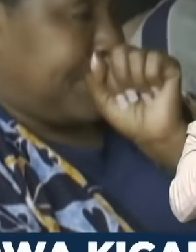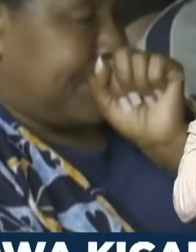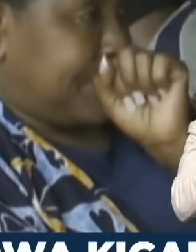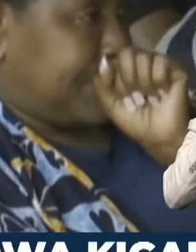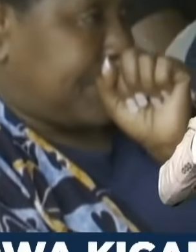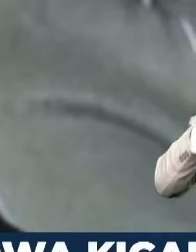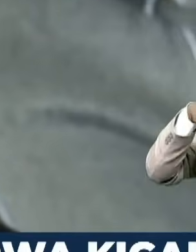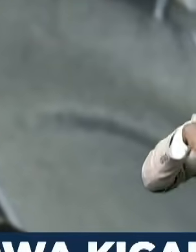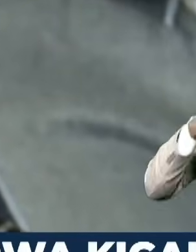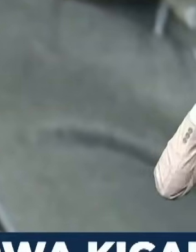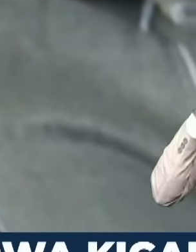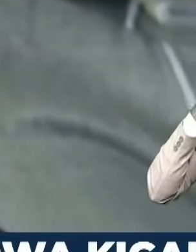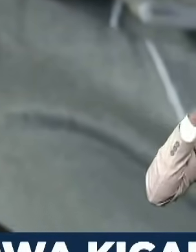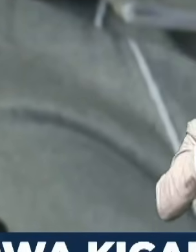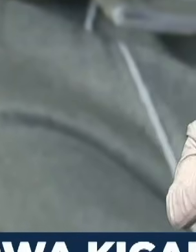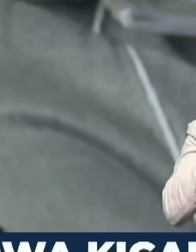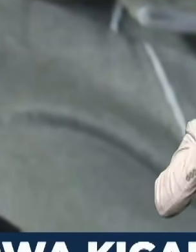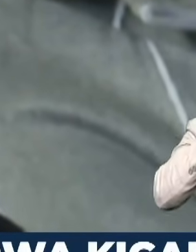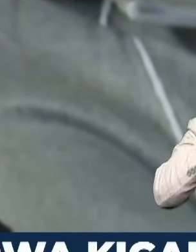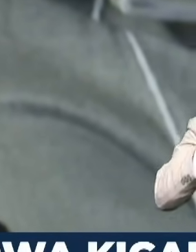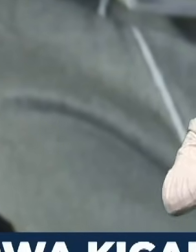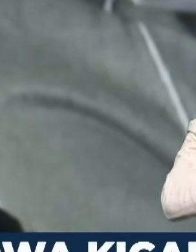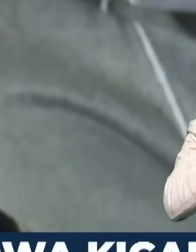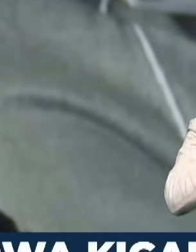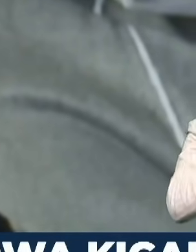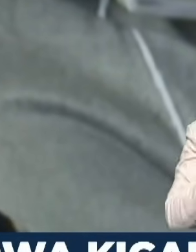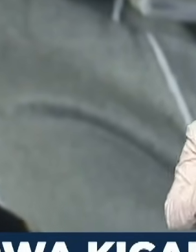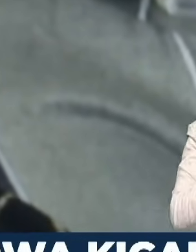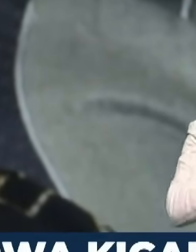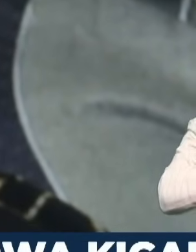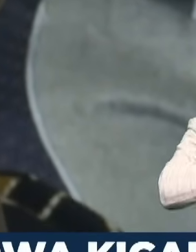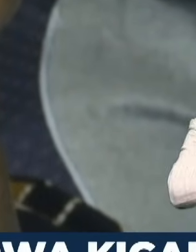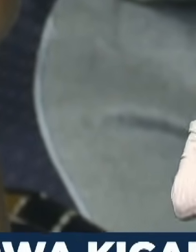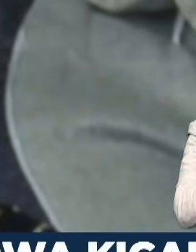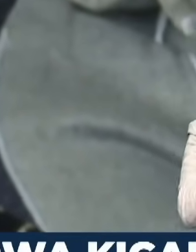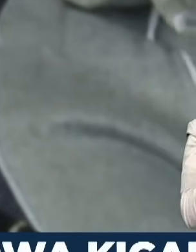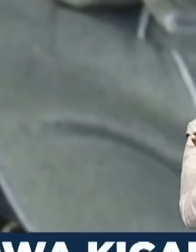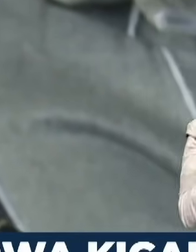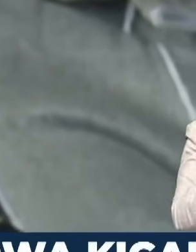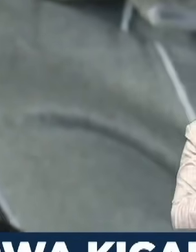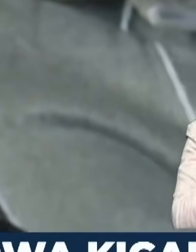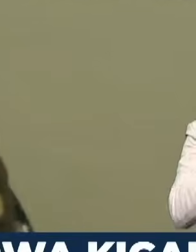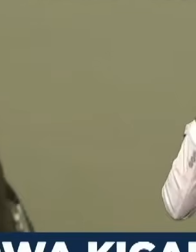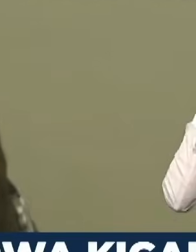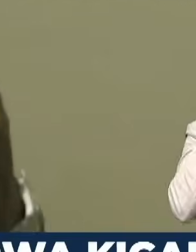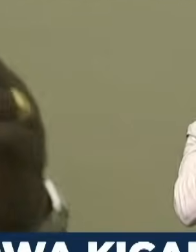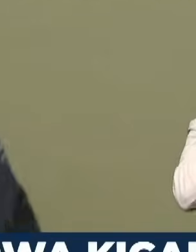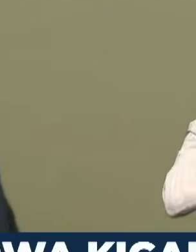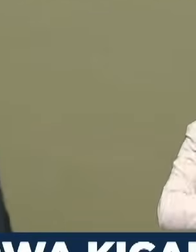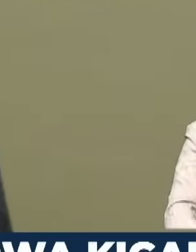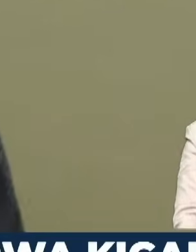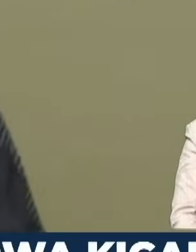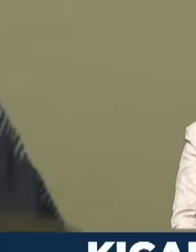igikenewe cyose mu kwimakaza ubumwe bw'abatuye akarere nk'imwe mu nzira yo gukumira amacakubiri yaganisha no kuri genocide.